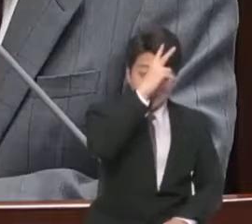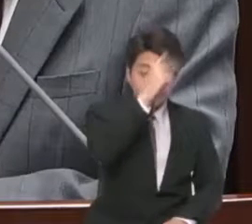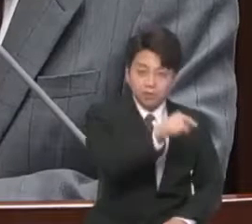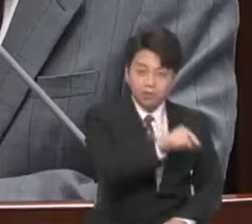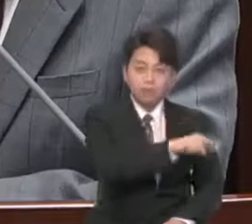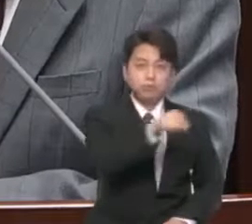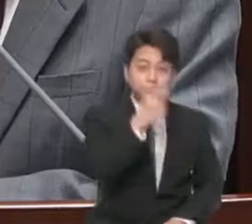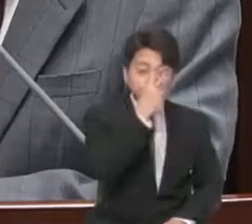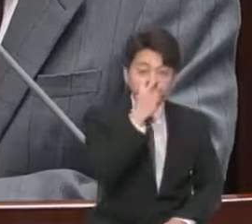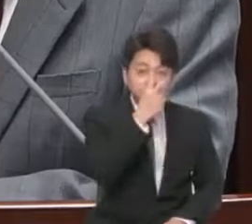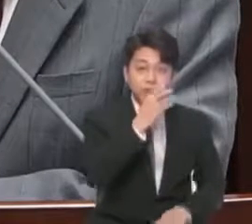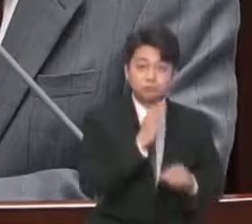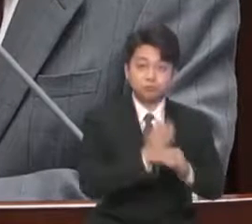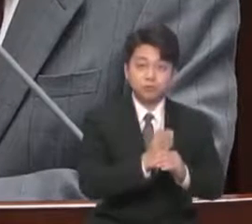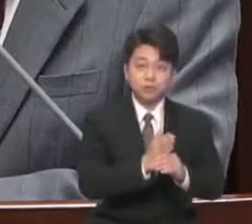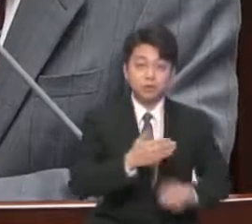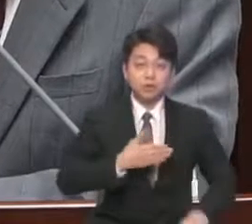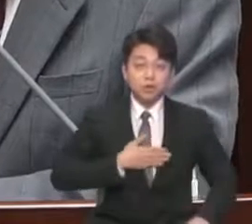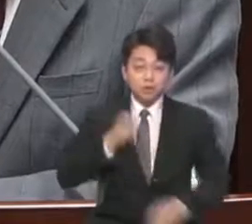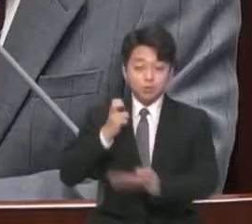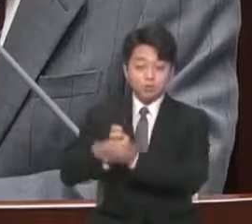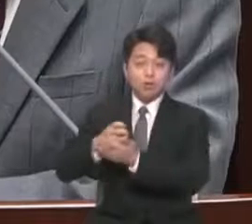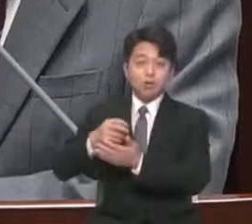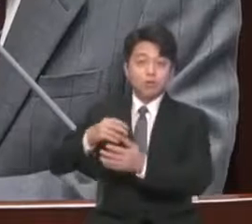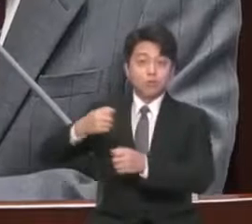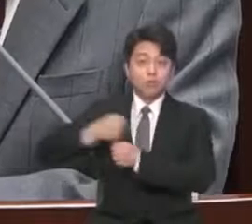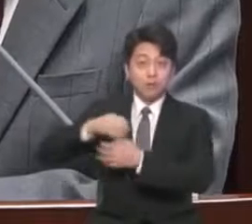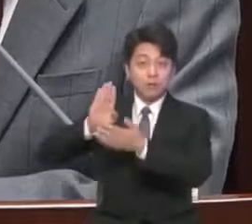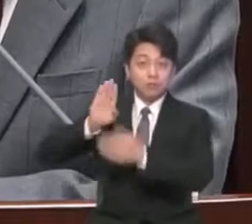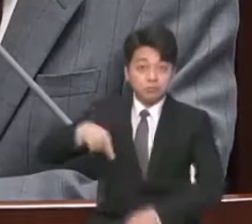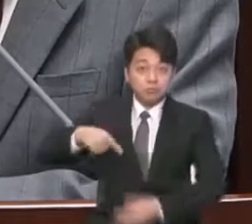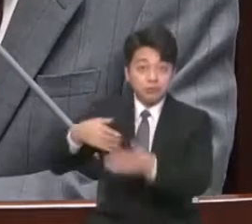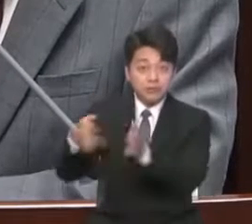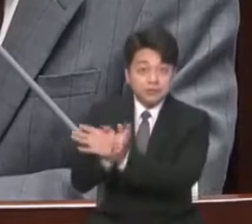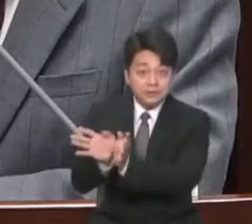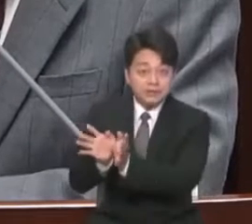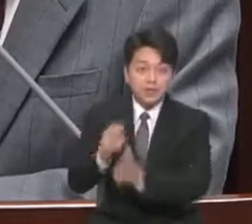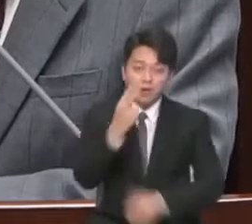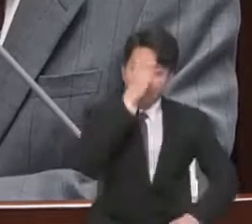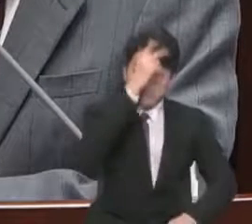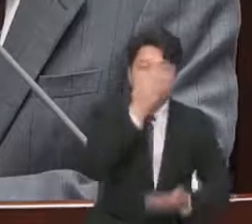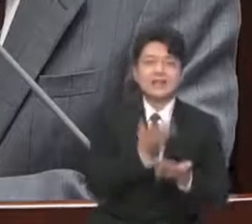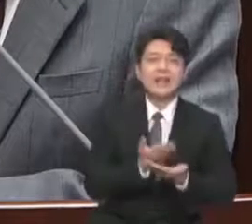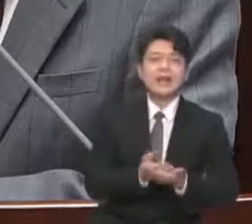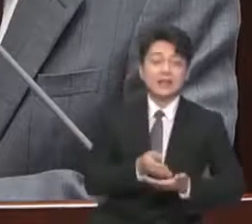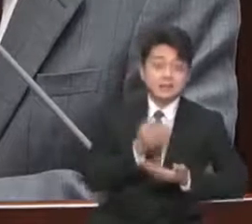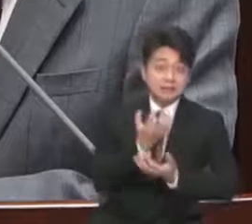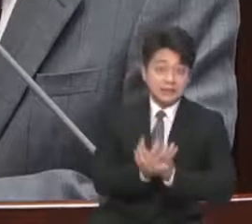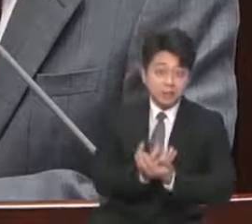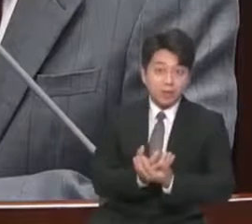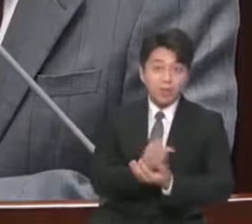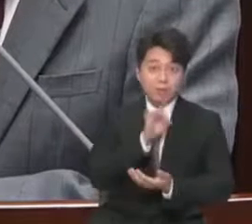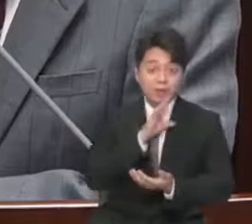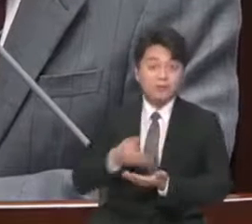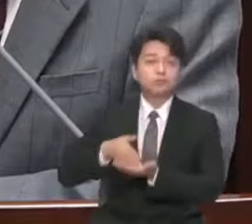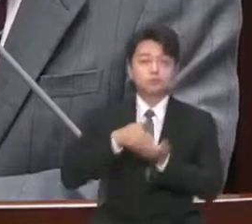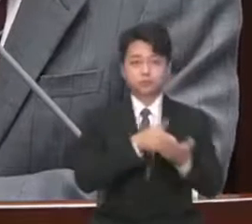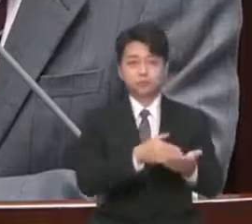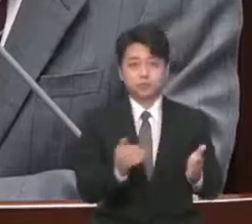우리 국방부에서는 검찰에서 요청하는 그런 자료나 뭐 하여튼 우리